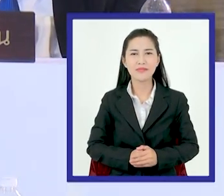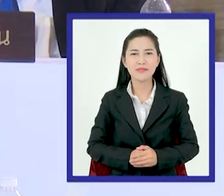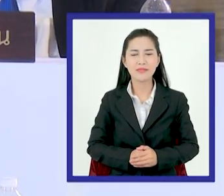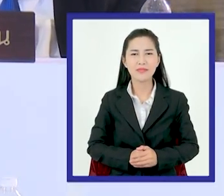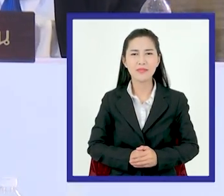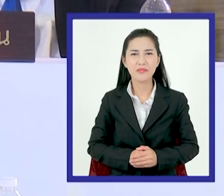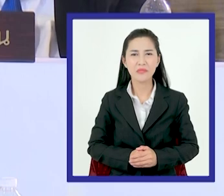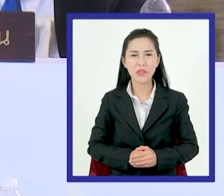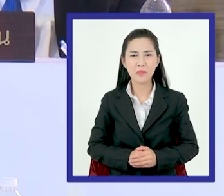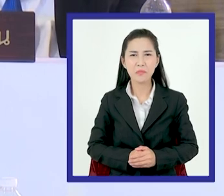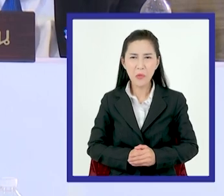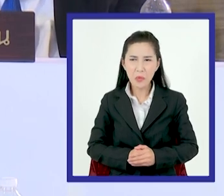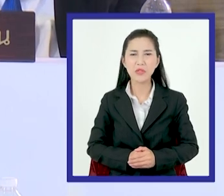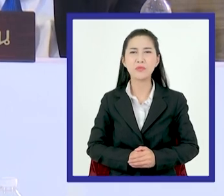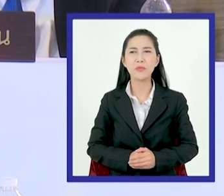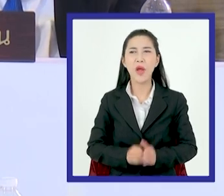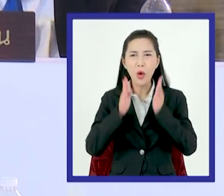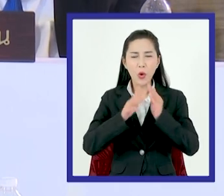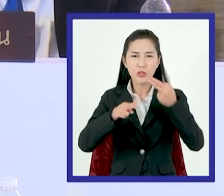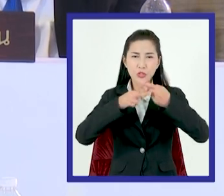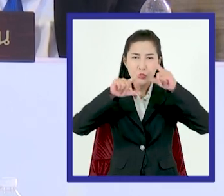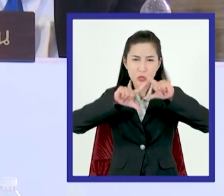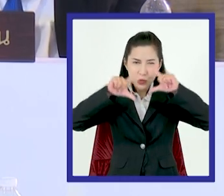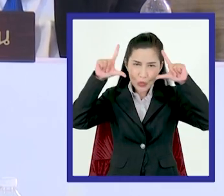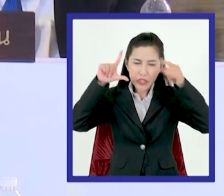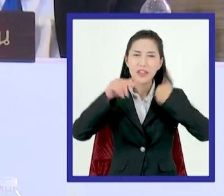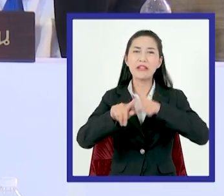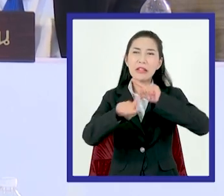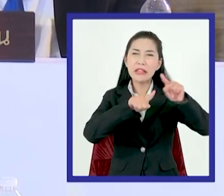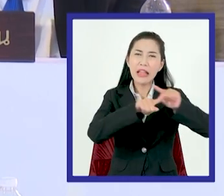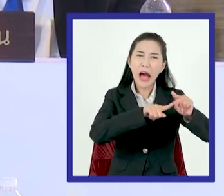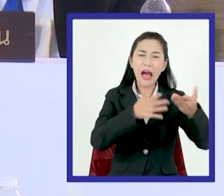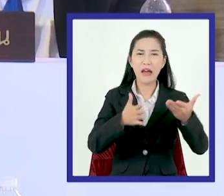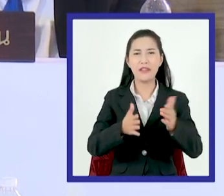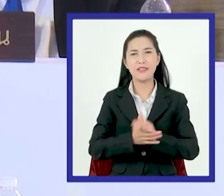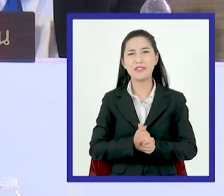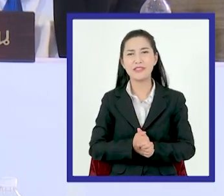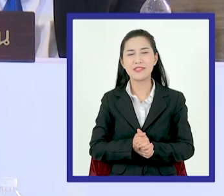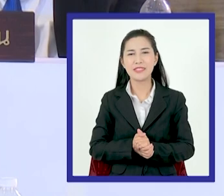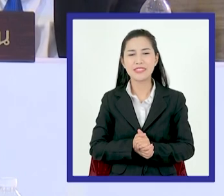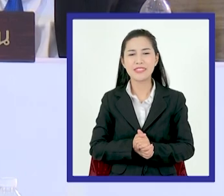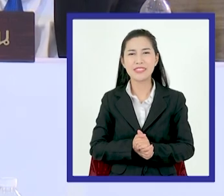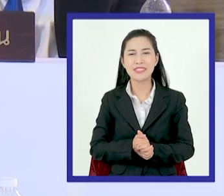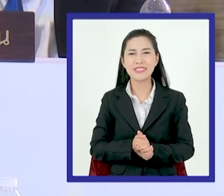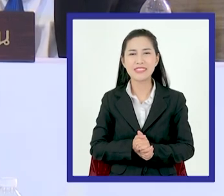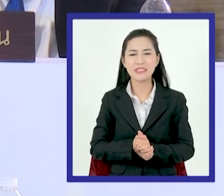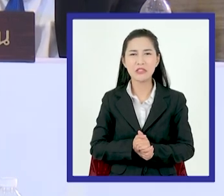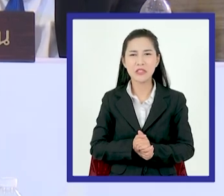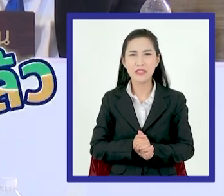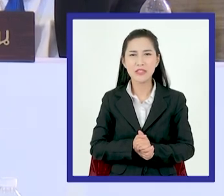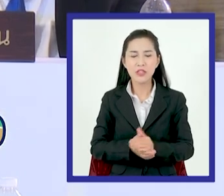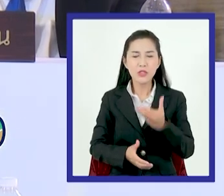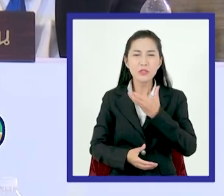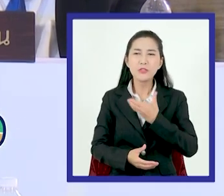นะไม่ว่าจะเป็นเจ๊ฟองเบียร์นะครับนะเจ๊ฟองน้ำอะไรก็แล้วแต่นะครับนะหรือสีพ